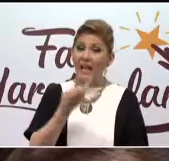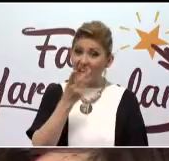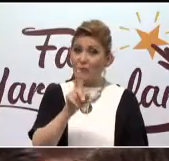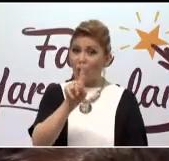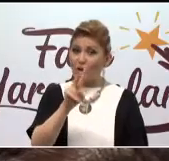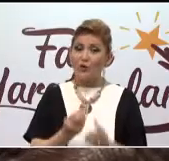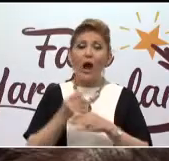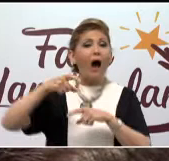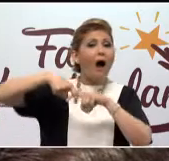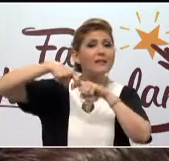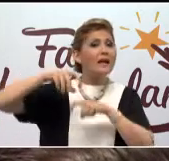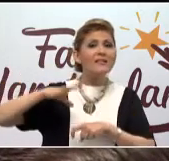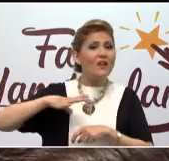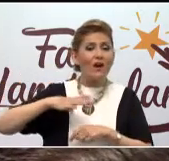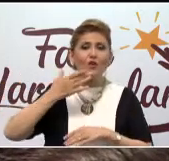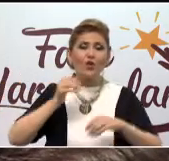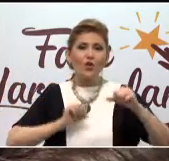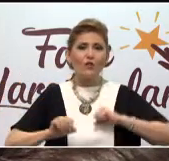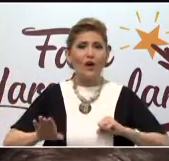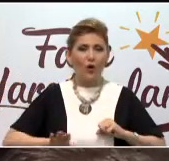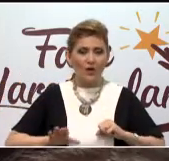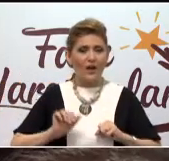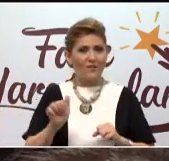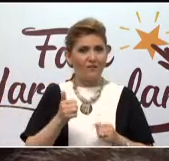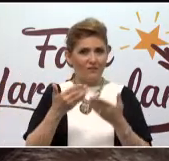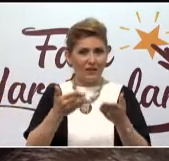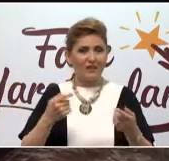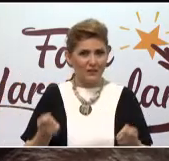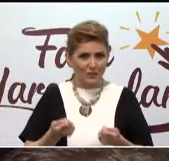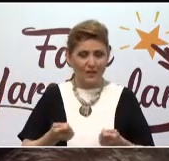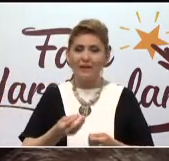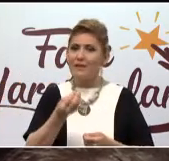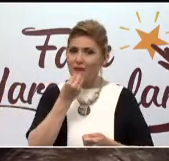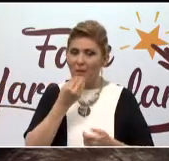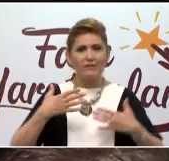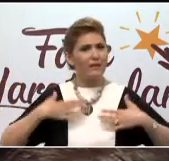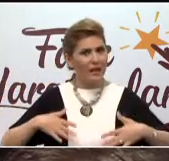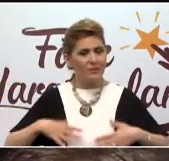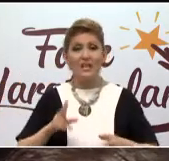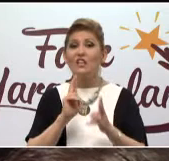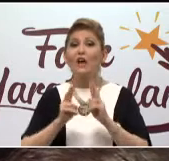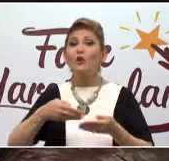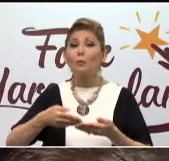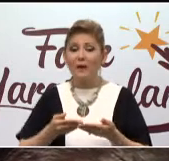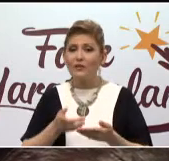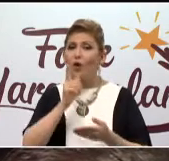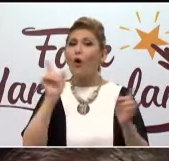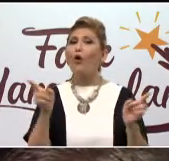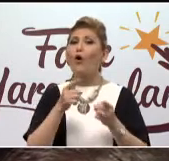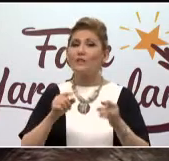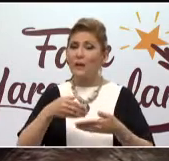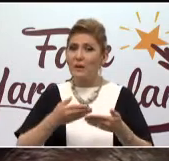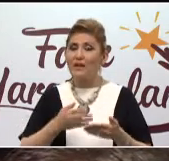kurduk Askıda Ne Var'ı. Üniversite öğrencilerine fayda sağlamaya çalışıyoruz. Onlara yemek, kıyafet, tiyatro bileti, konser bileti, yurt dışı